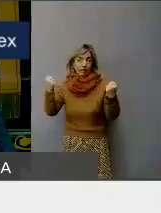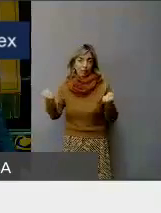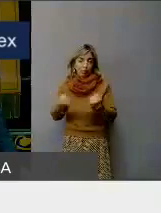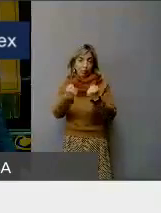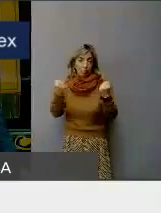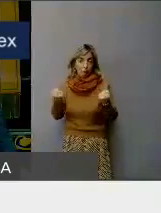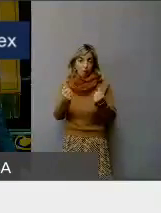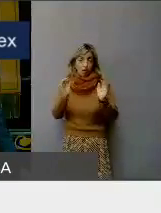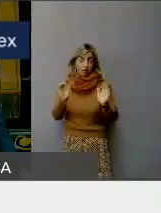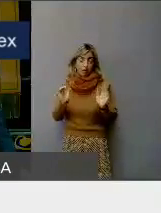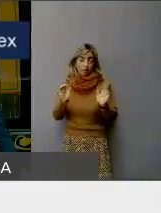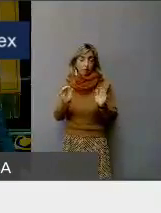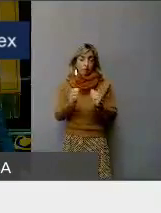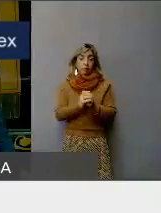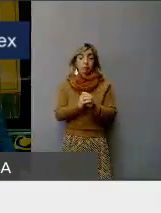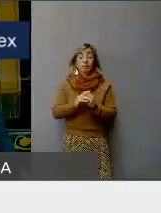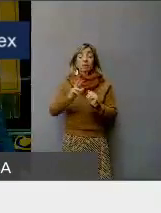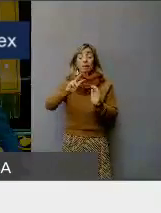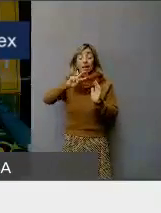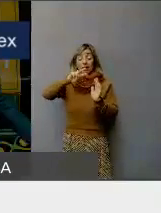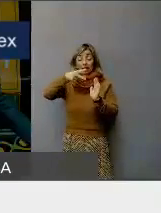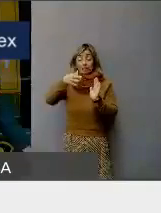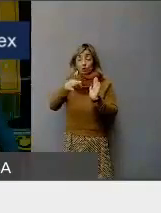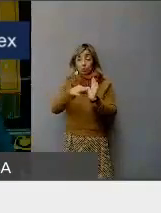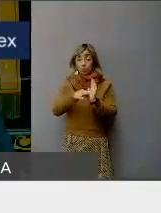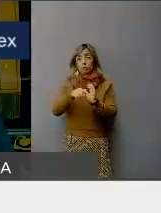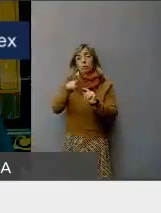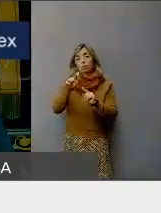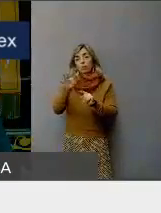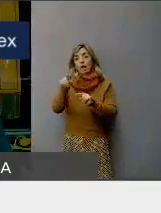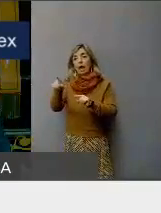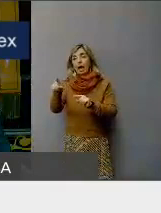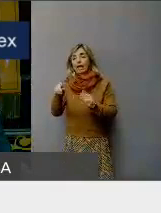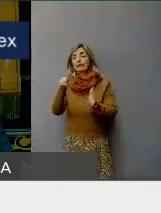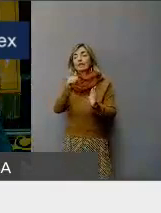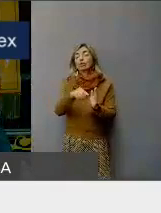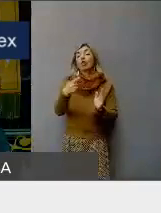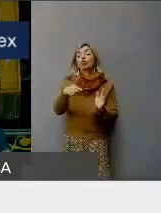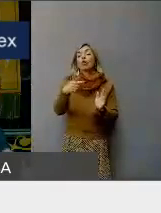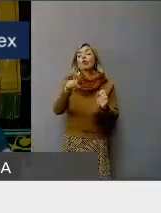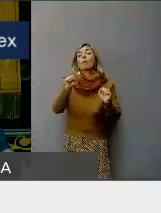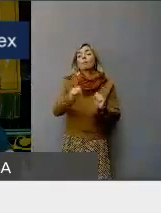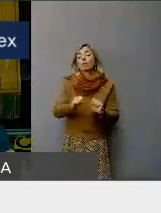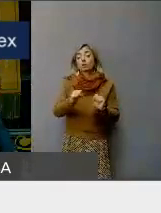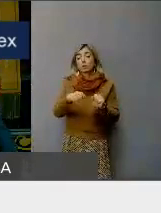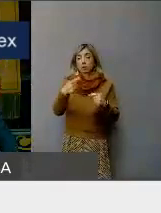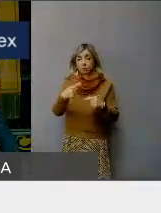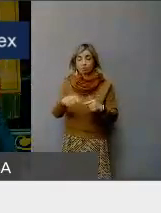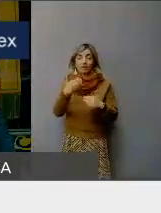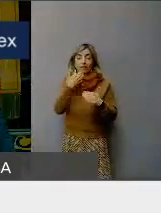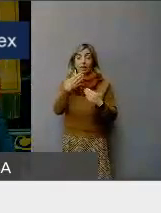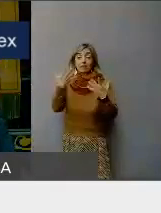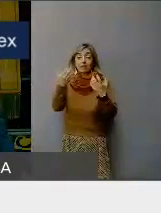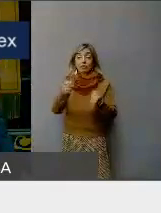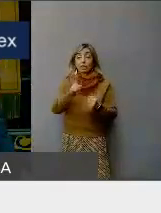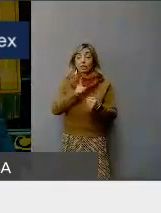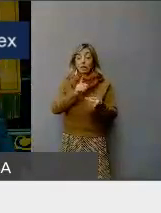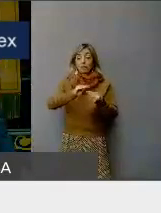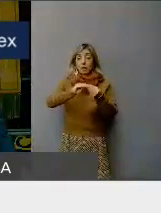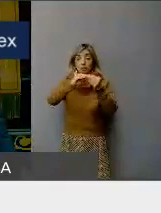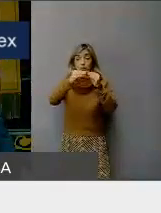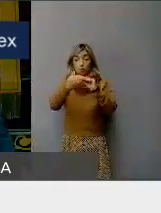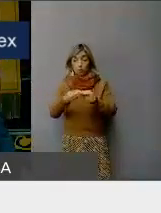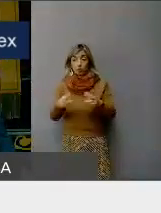successivo lei direttamente a meise ove possibile quindi grazie accetta quindi questa mia modifica lo ripeto per gli